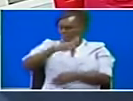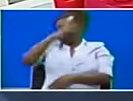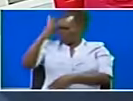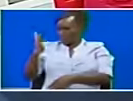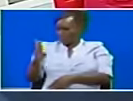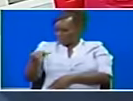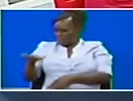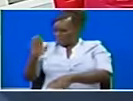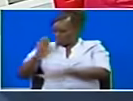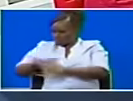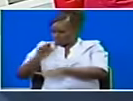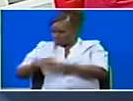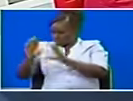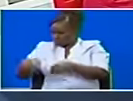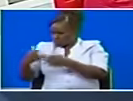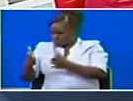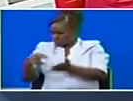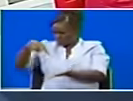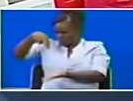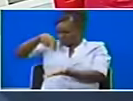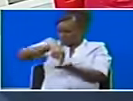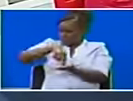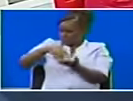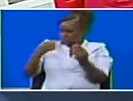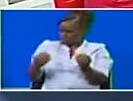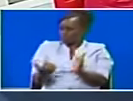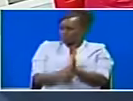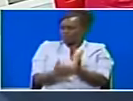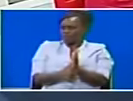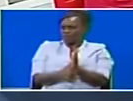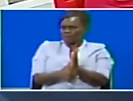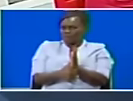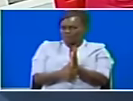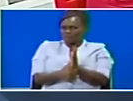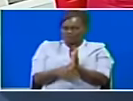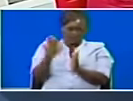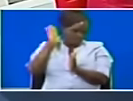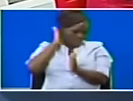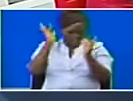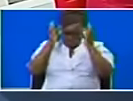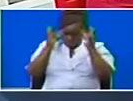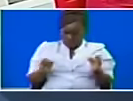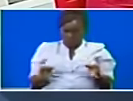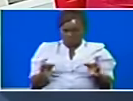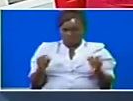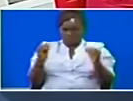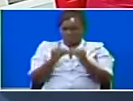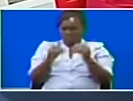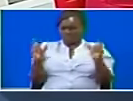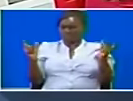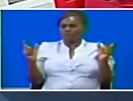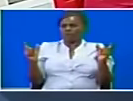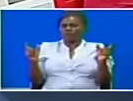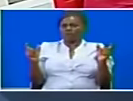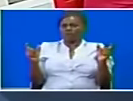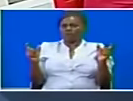Kalonzo ndiye anastahili kupewa tiketi hii, ndiye mwenye uwezo wa kusuluhisha hizo shida? Kwa sababu unaposikia zile kauli zilizotolewa kwenye mkutano na wanahabari jana, ni